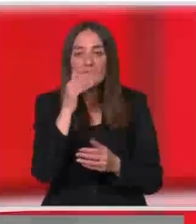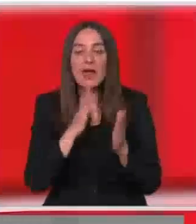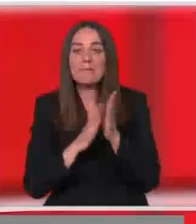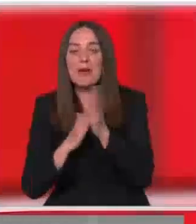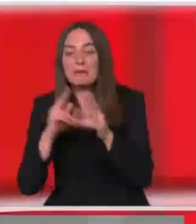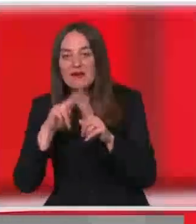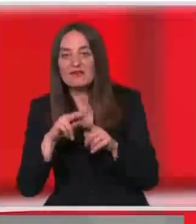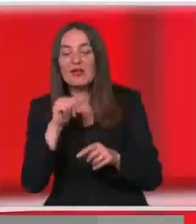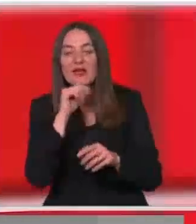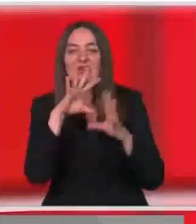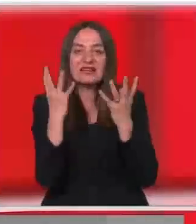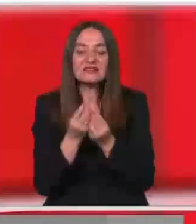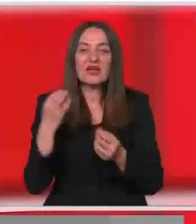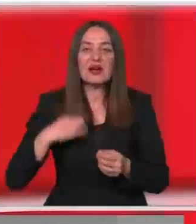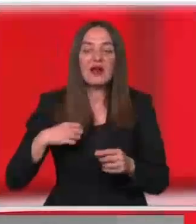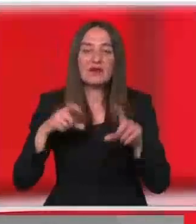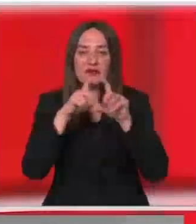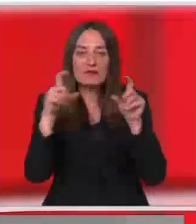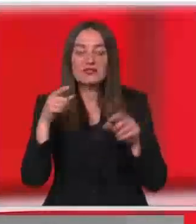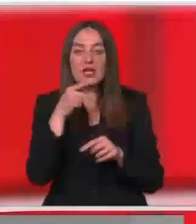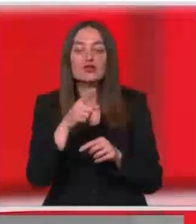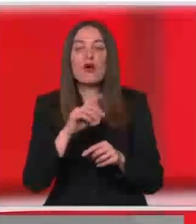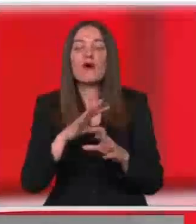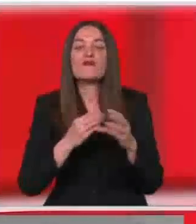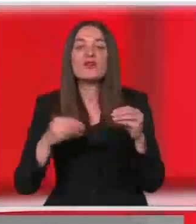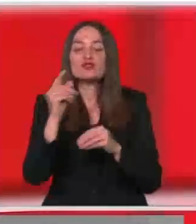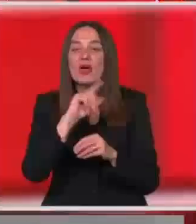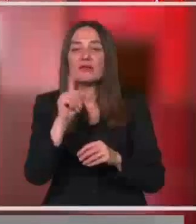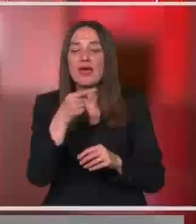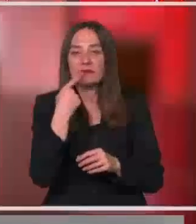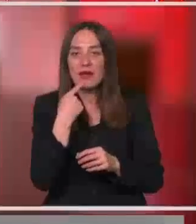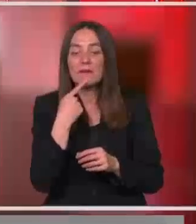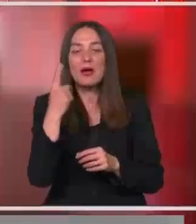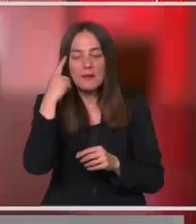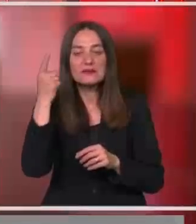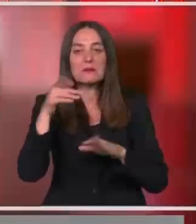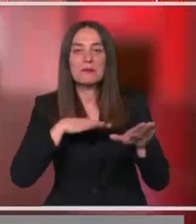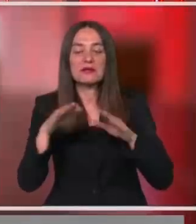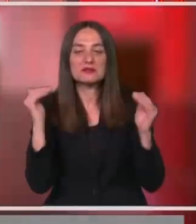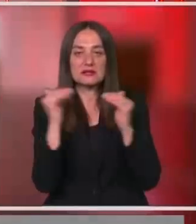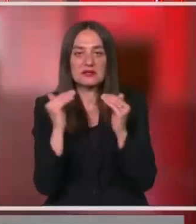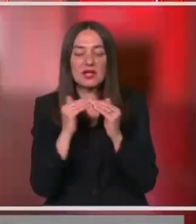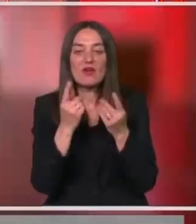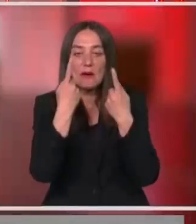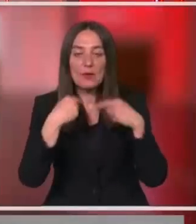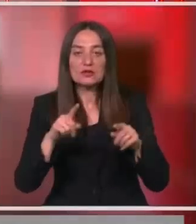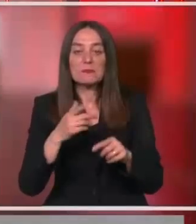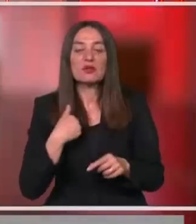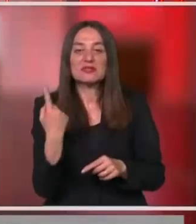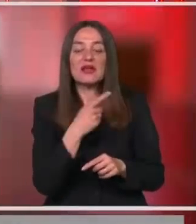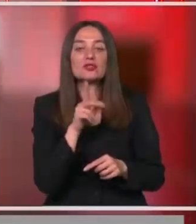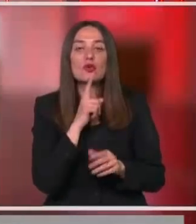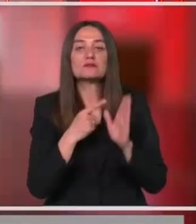fonda i svih relevantnih institucija, da to više nije tema. Ja mislim da se i ministar slaže, pogotovo za nas koji